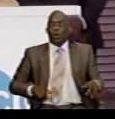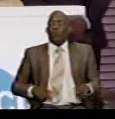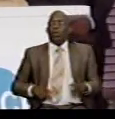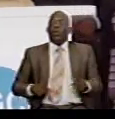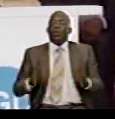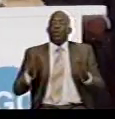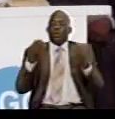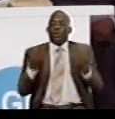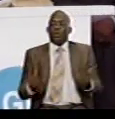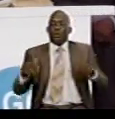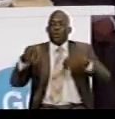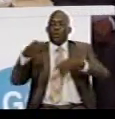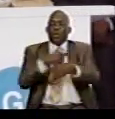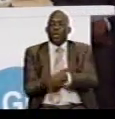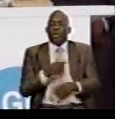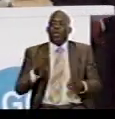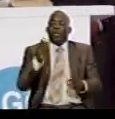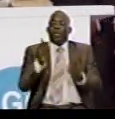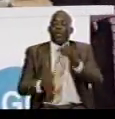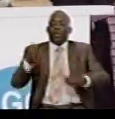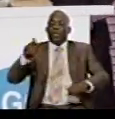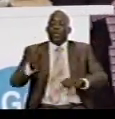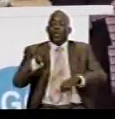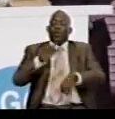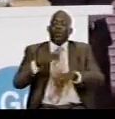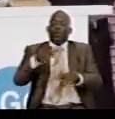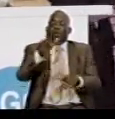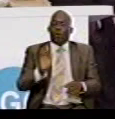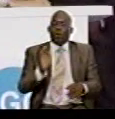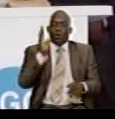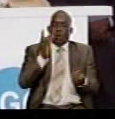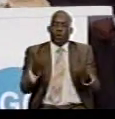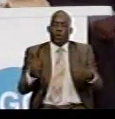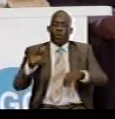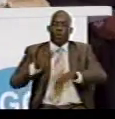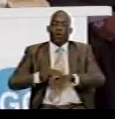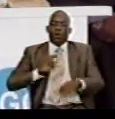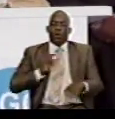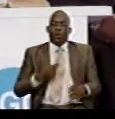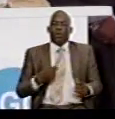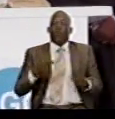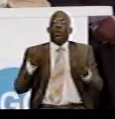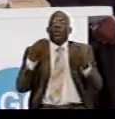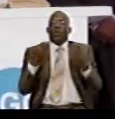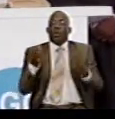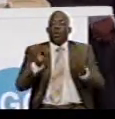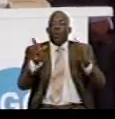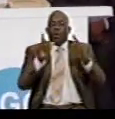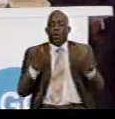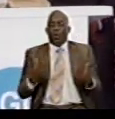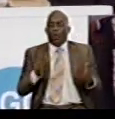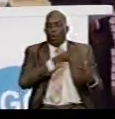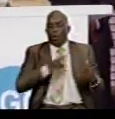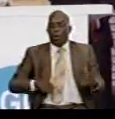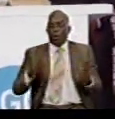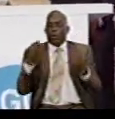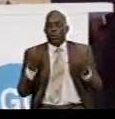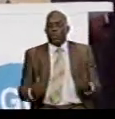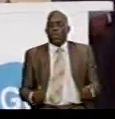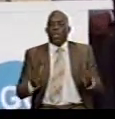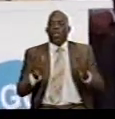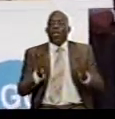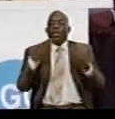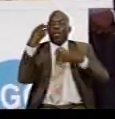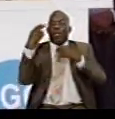lives. La plus grande touche de Dieu viendra sur nos vies. Oh Lord, today. Oh Dieu, aujourd'hui. Greater visitation of God will come upon our lives. La plus grande visitation de Dieu dans nos